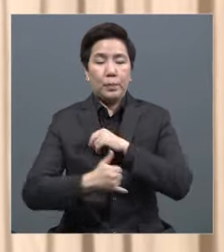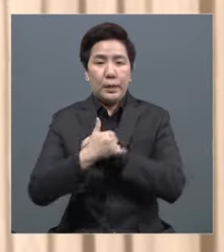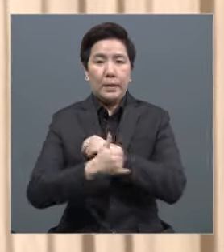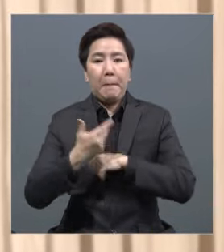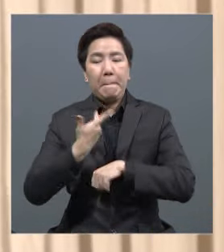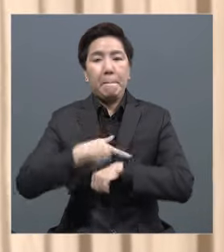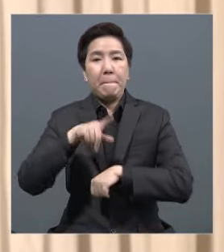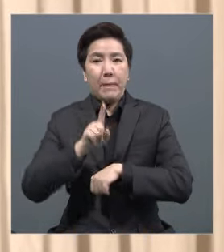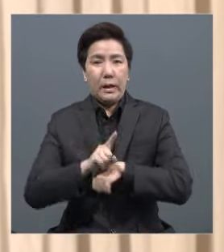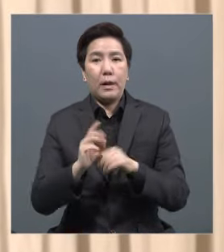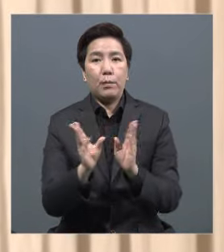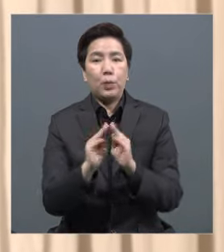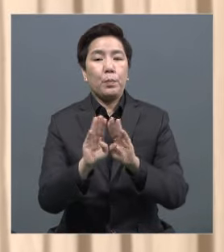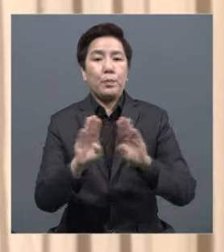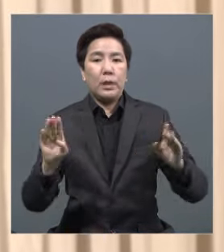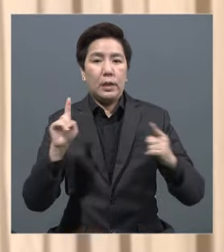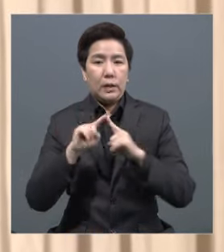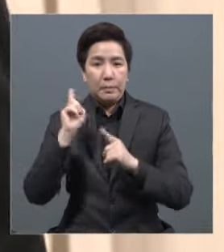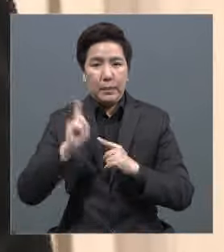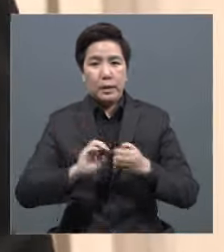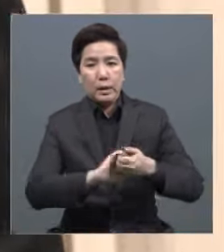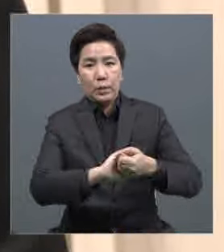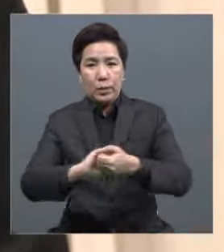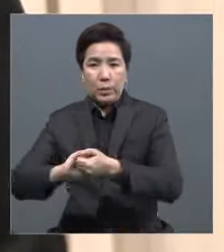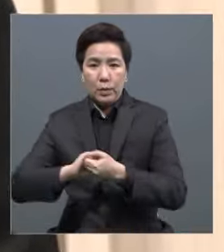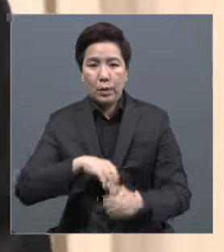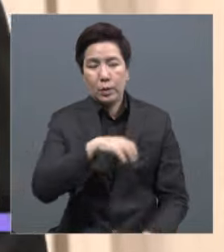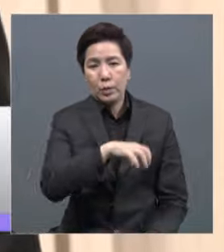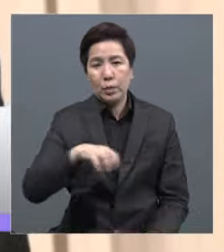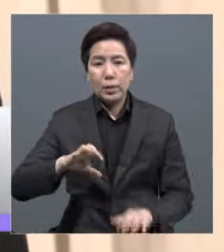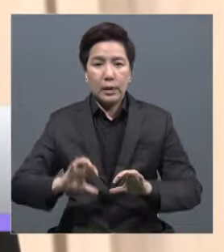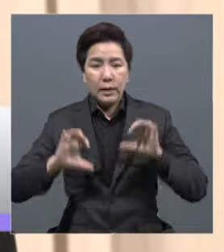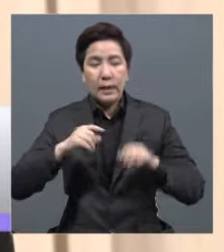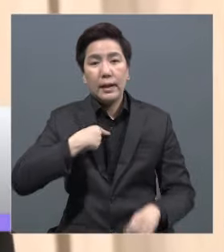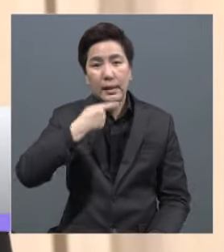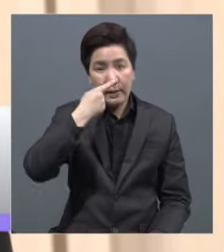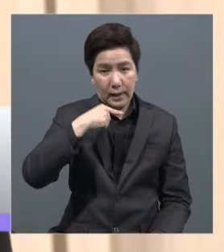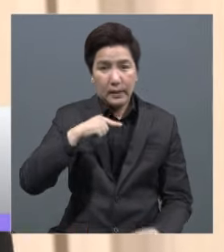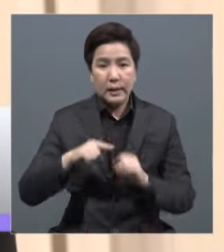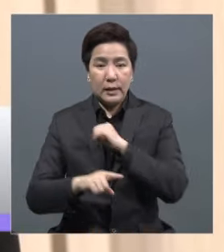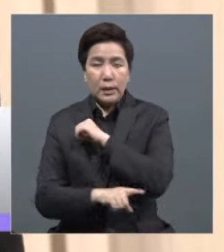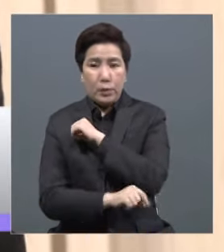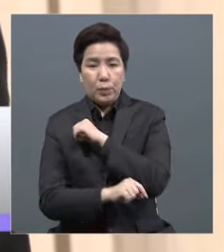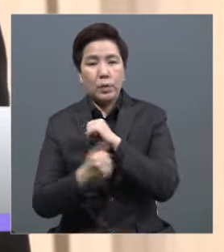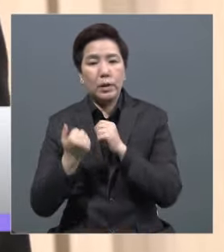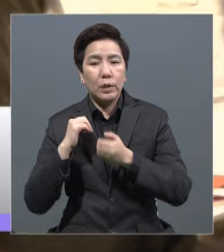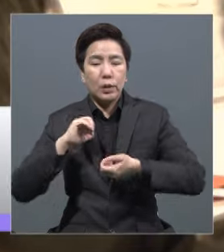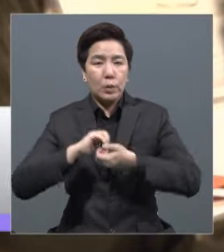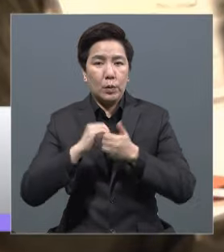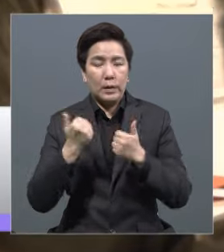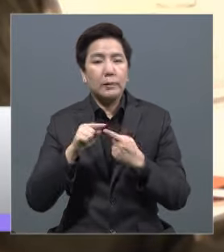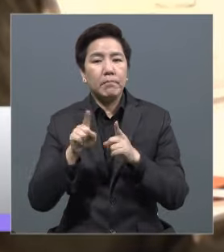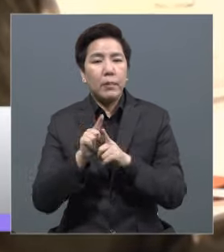ประธานเปิดการประชุมโครงการความร่วมมือระหว่างหน่วยราชการไทยสิงคโปร์หรือว่า civil serv Exchange